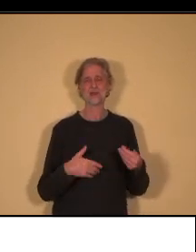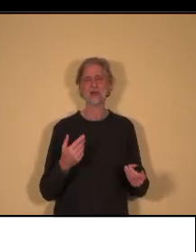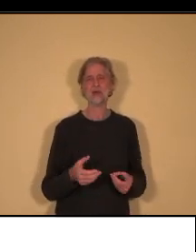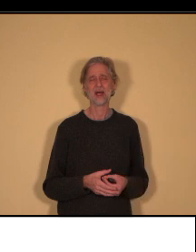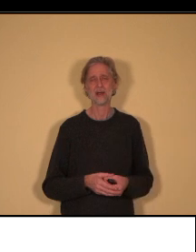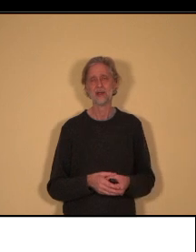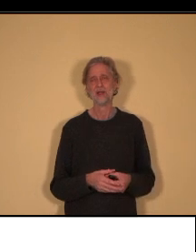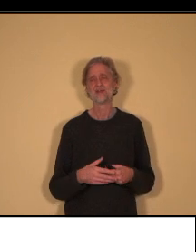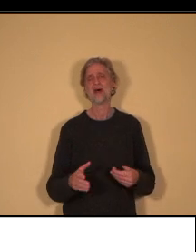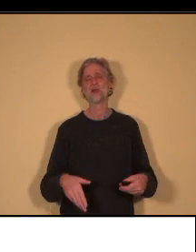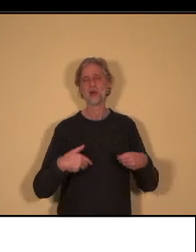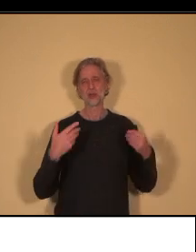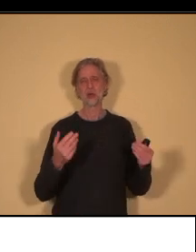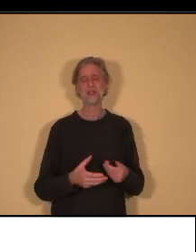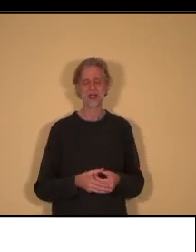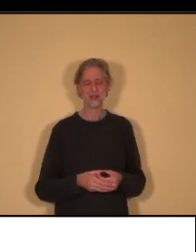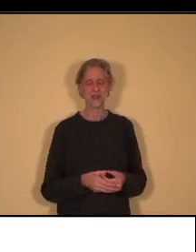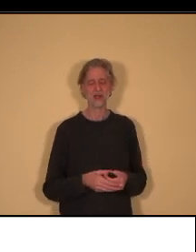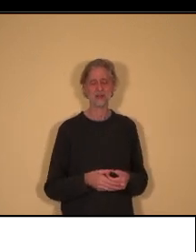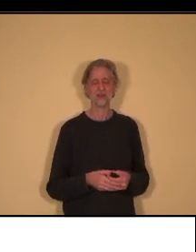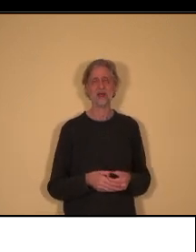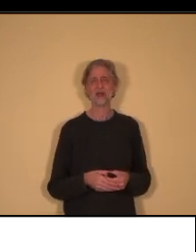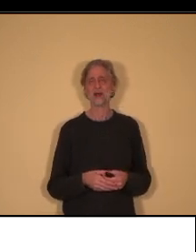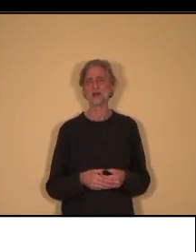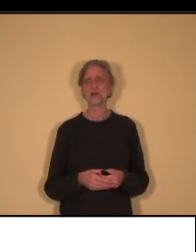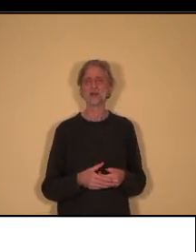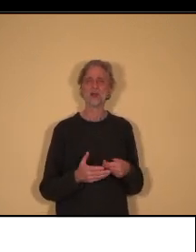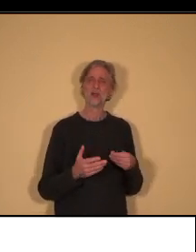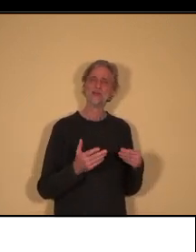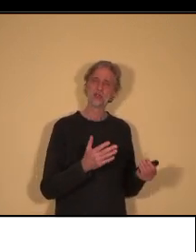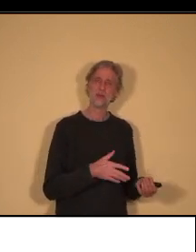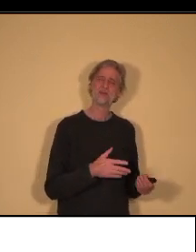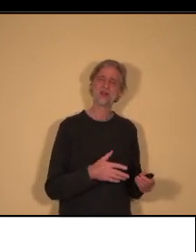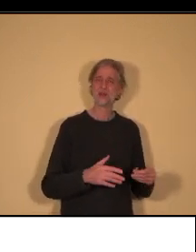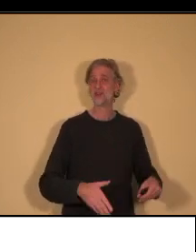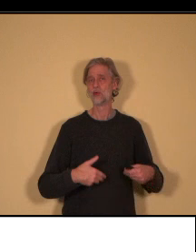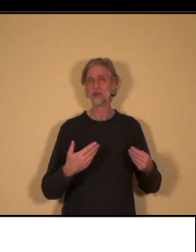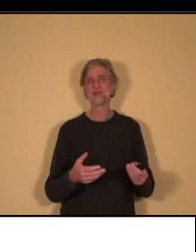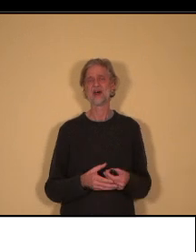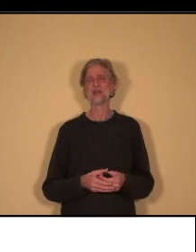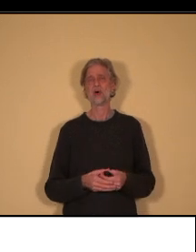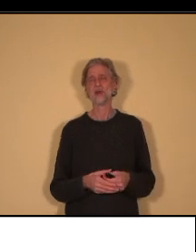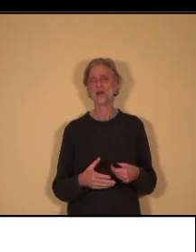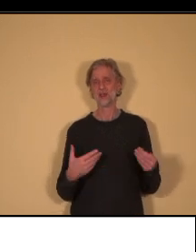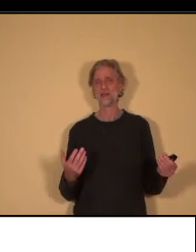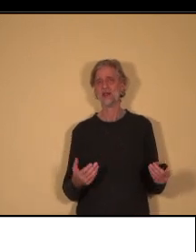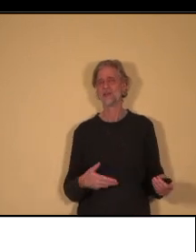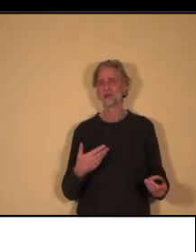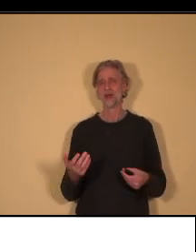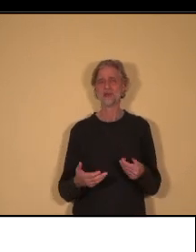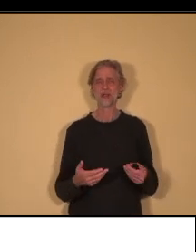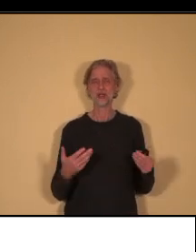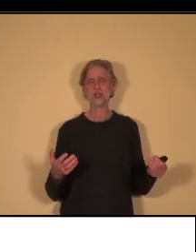CO2 über lange Zeiträume doch wieder an die Atmosphäre gelangt. Und viel schlimmer wäre es, wenn es in kurzen Zeiträumen passiert, weil